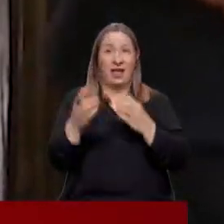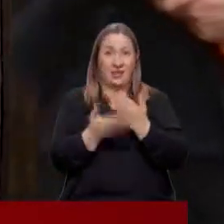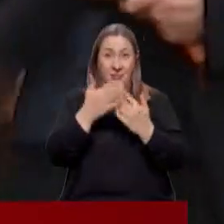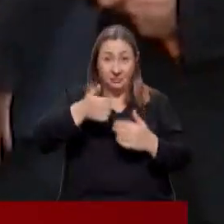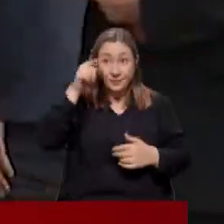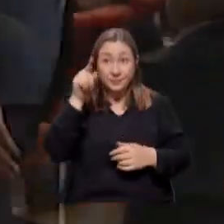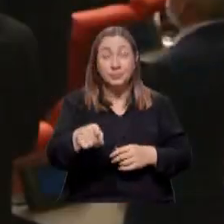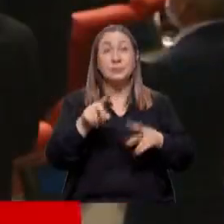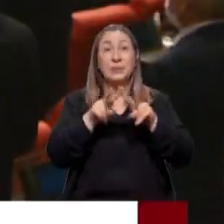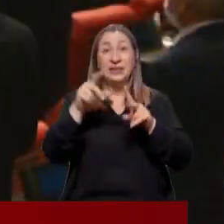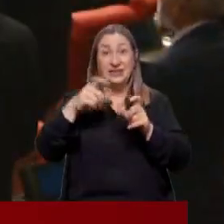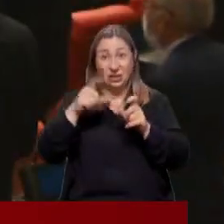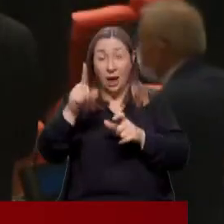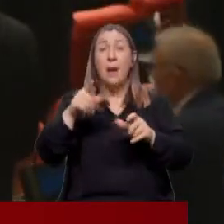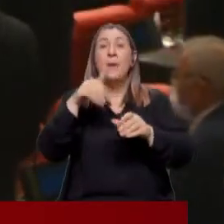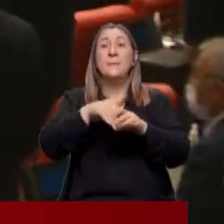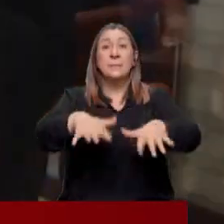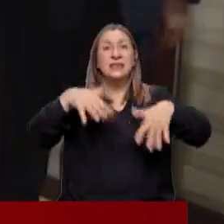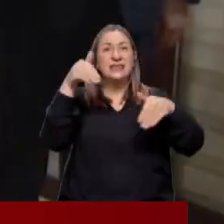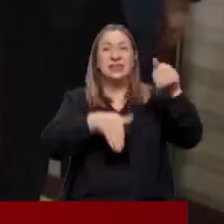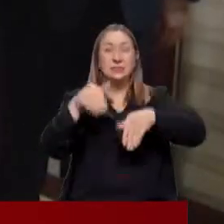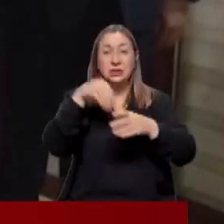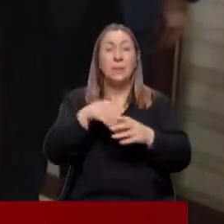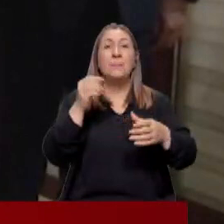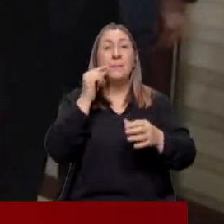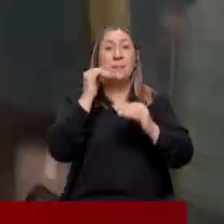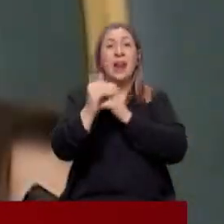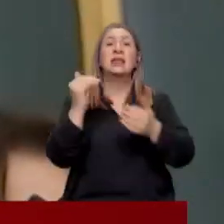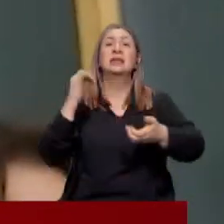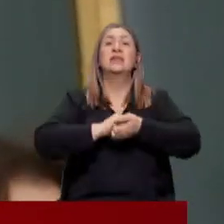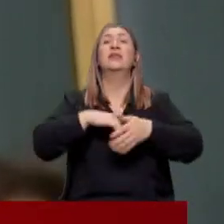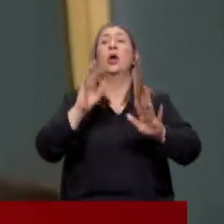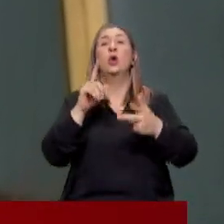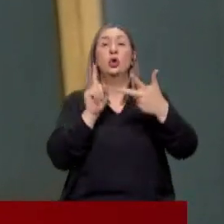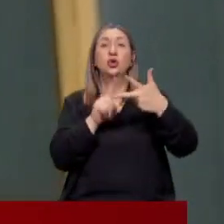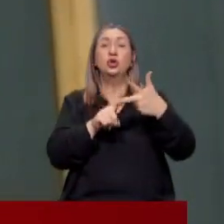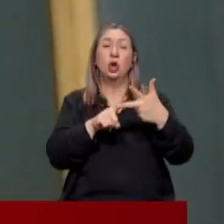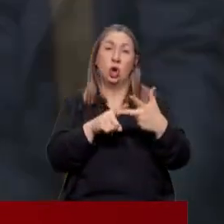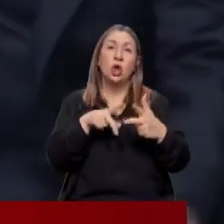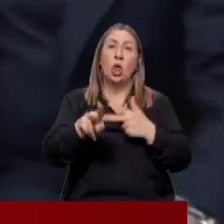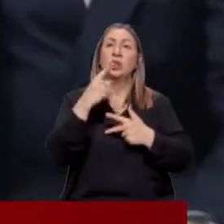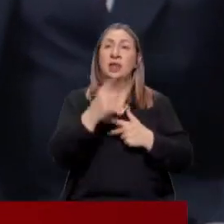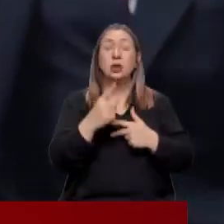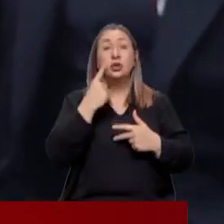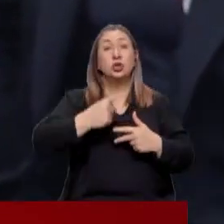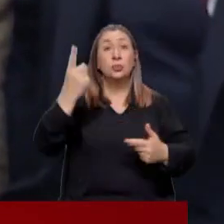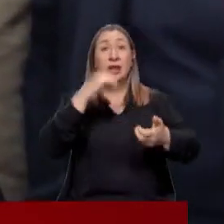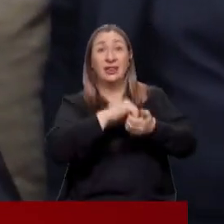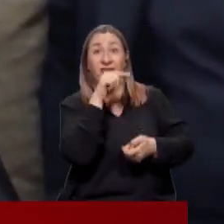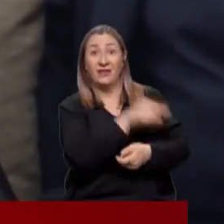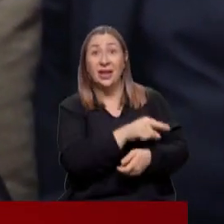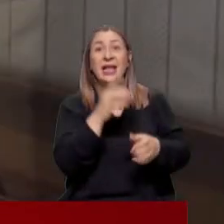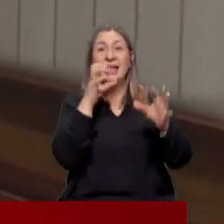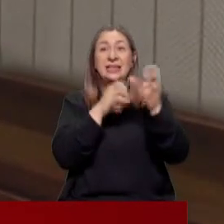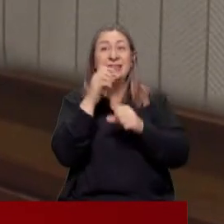eş başkanı Mithat Sancar parlamento seçimleri için millet ittifakı değil Üçüncü yolu işaret etti Cumhur ittifakı'nın